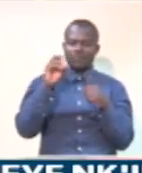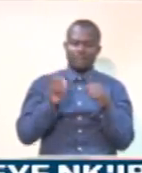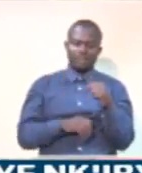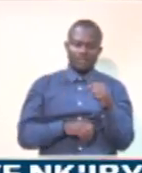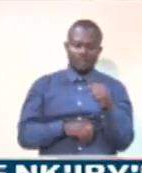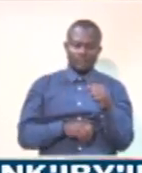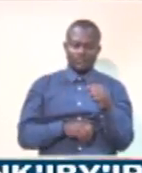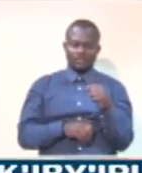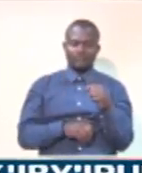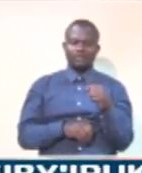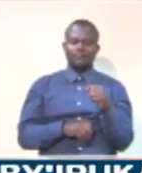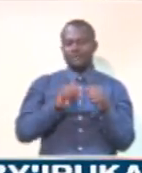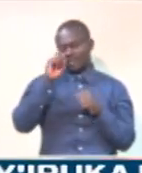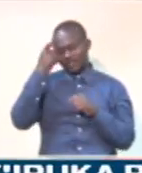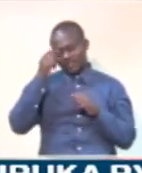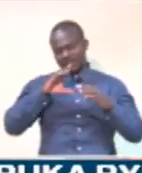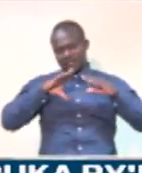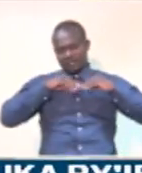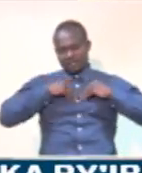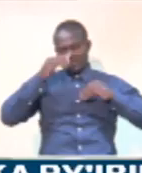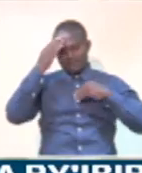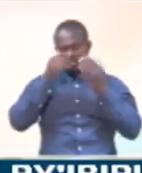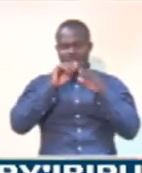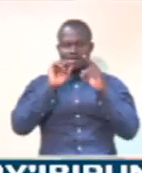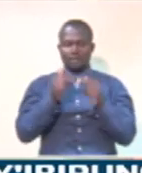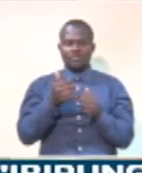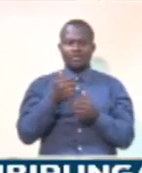7%, leta ikaba yemeye kugira ayo